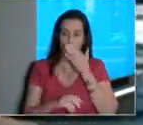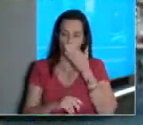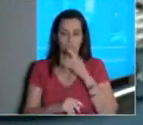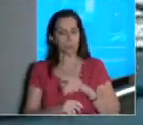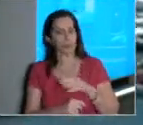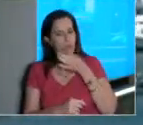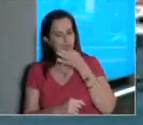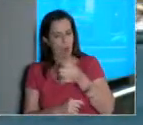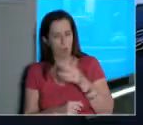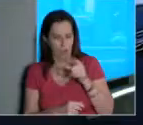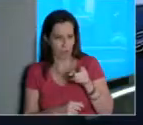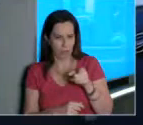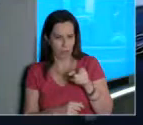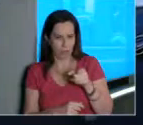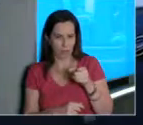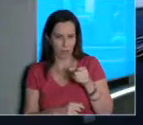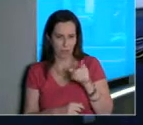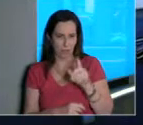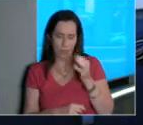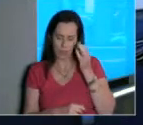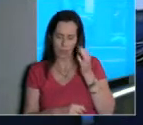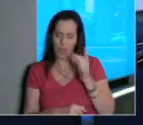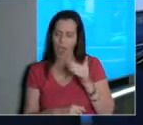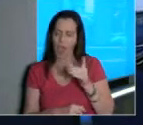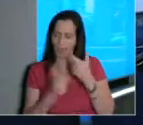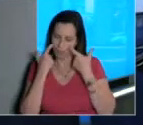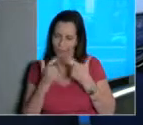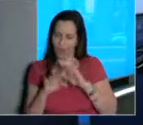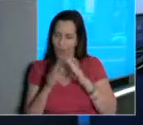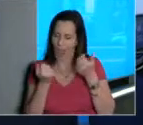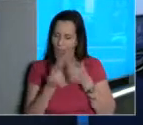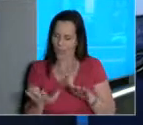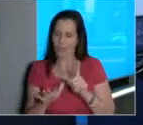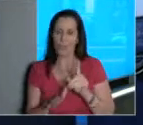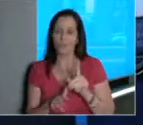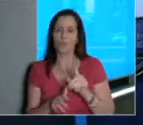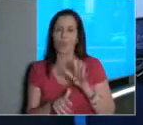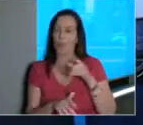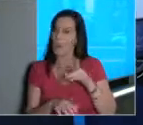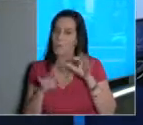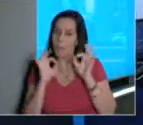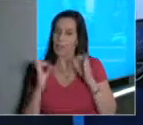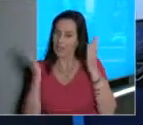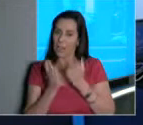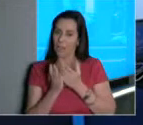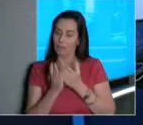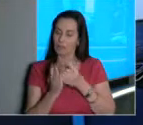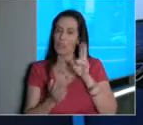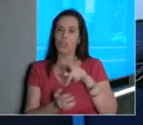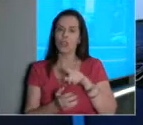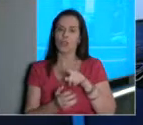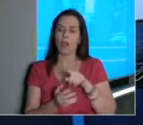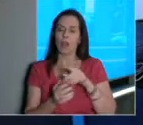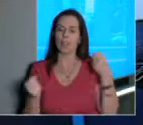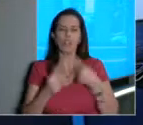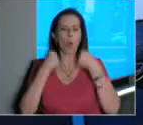דינה, כאחת שאינה פקוחה על החלשים והמוחלשים, יכול להיות שבאמת אילת סובלת